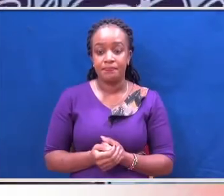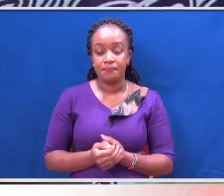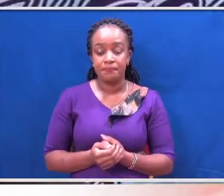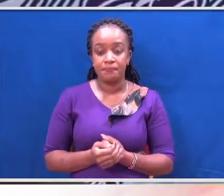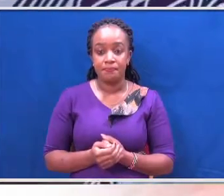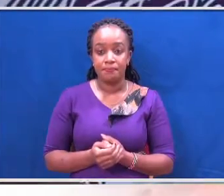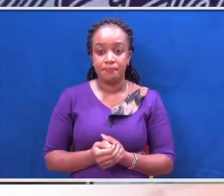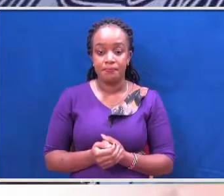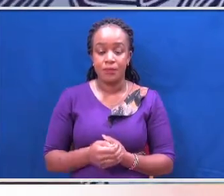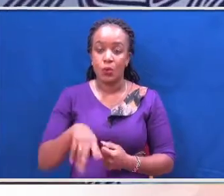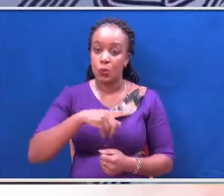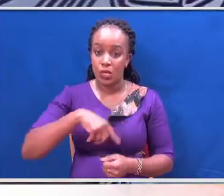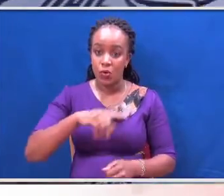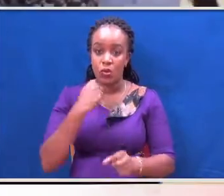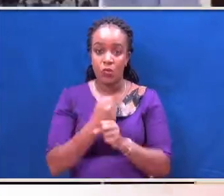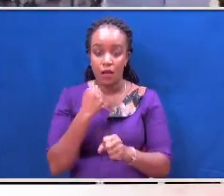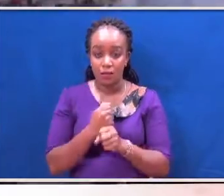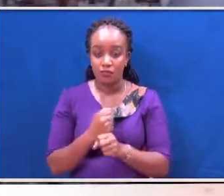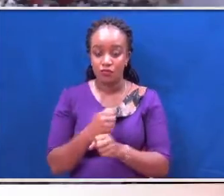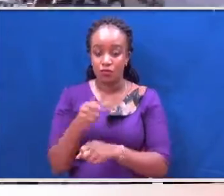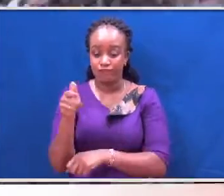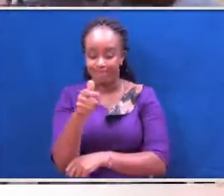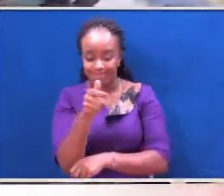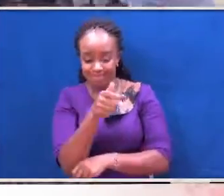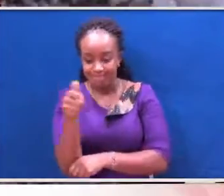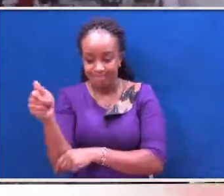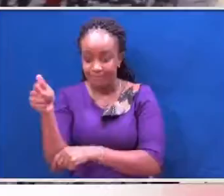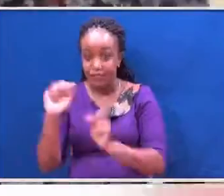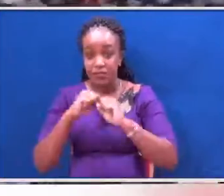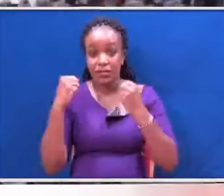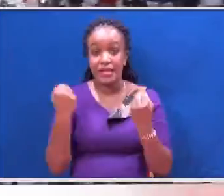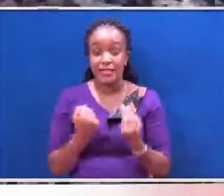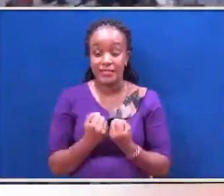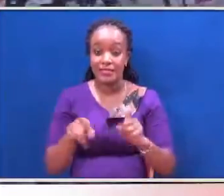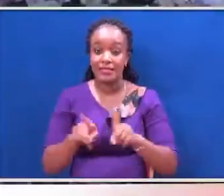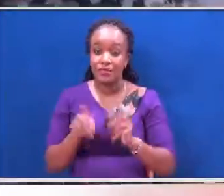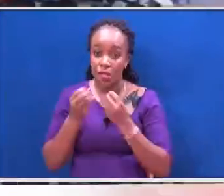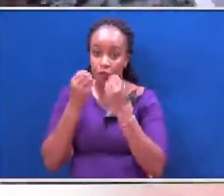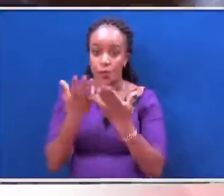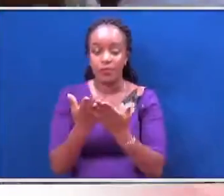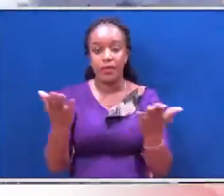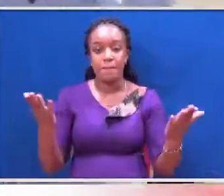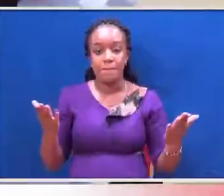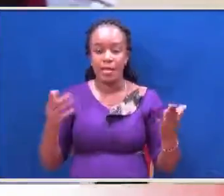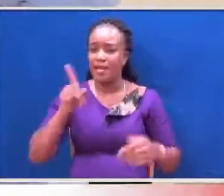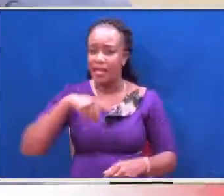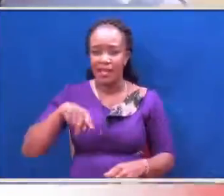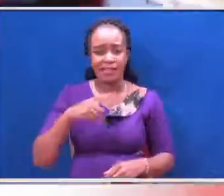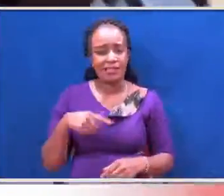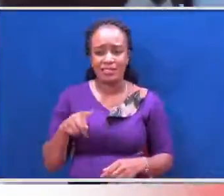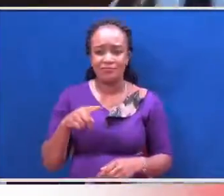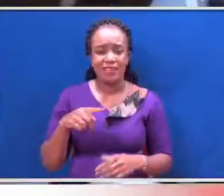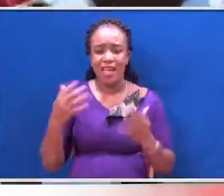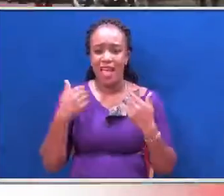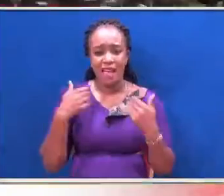Sisi tunafanya kazi tu ya kumulika the society, yani jamii, na kuwapasha habari ambazo zinatendeka. Sisi hatuna ubaya wa mtu yoyote.